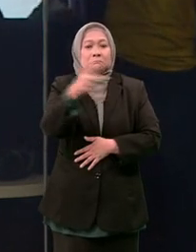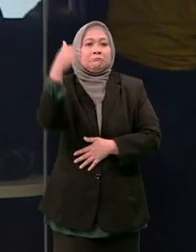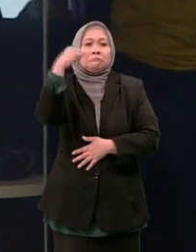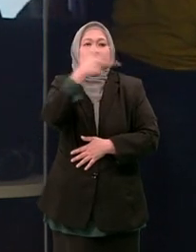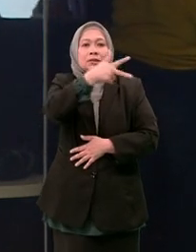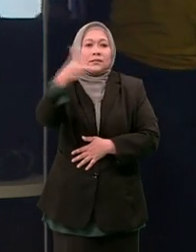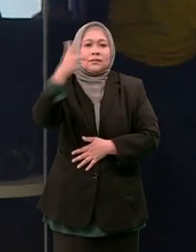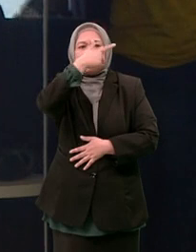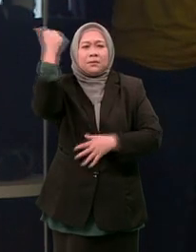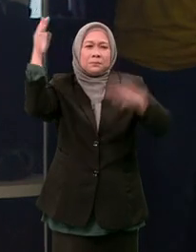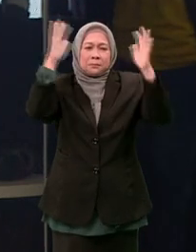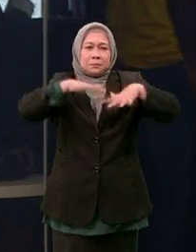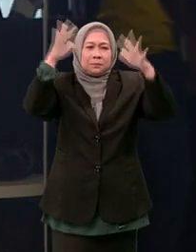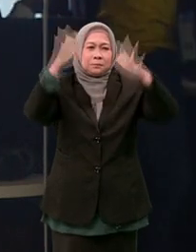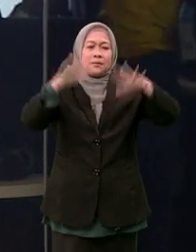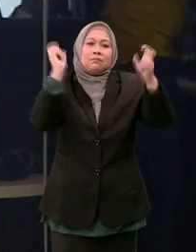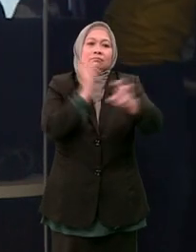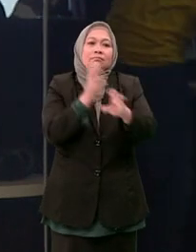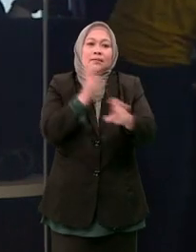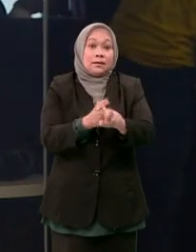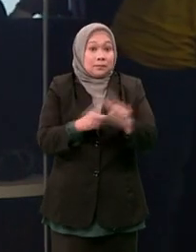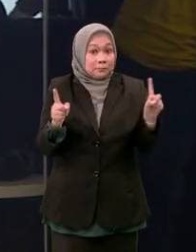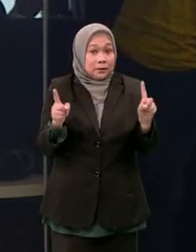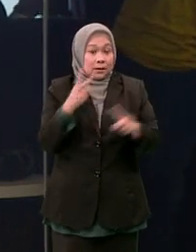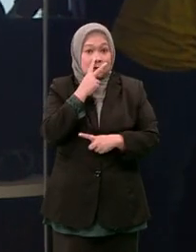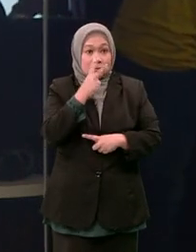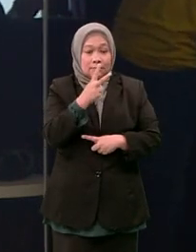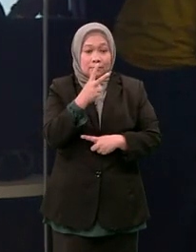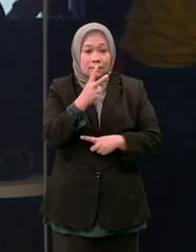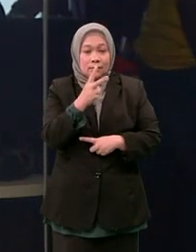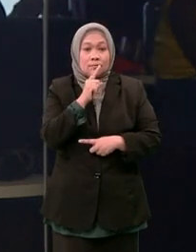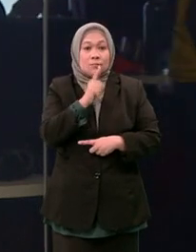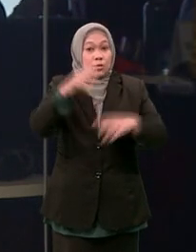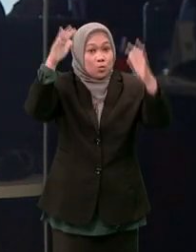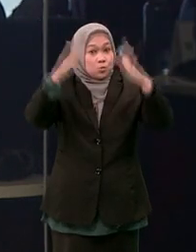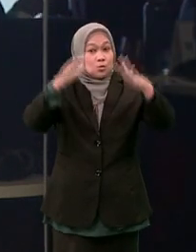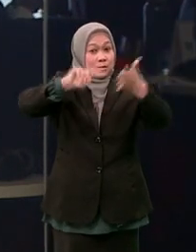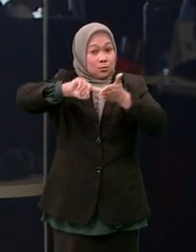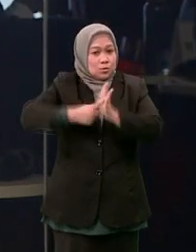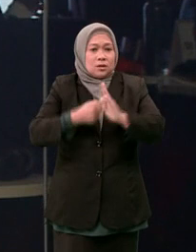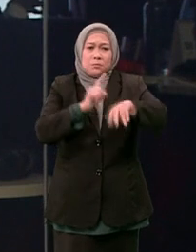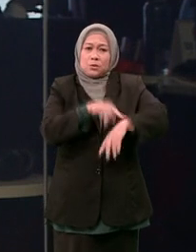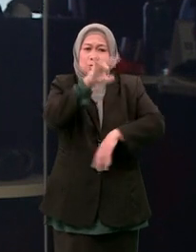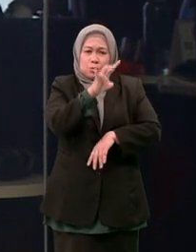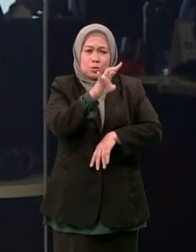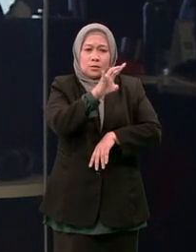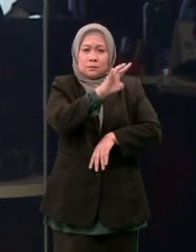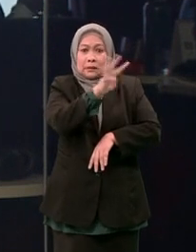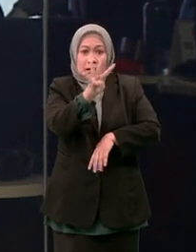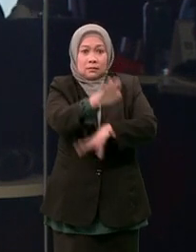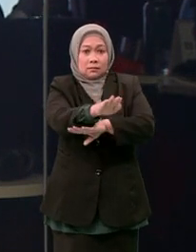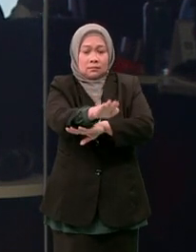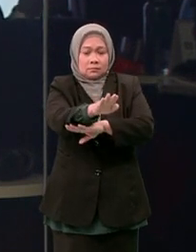kerana keadaan teknikal di sini agak menyukarkan kita. Namun, kalau saya dapat kongsikan sebenarnya hujan sejak dari jam 7 petang